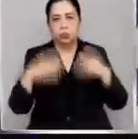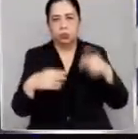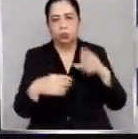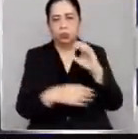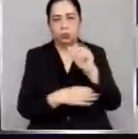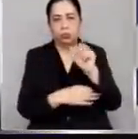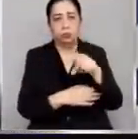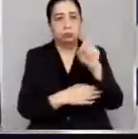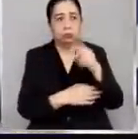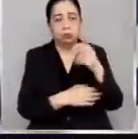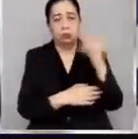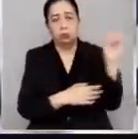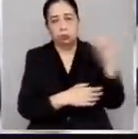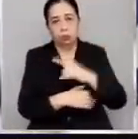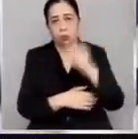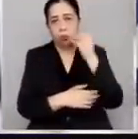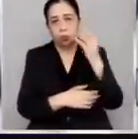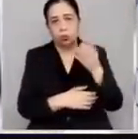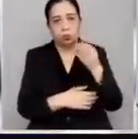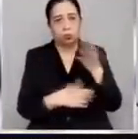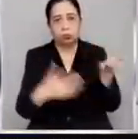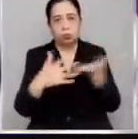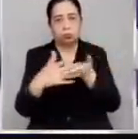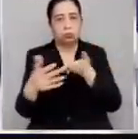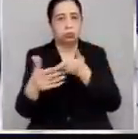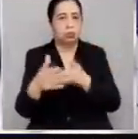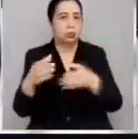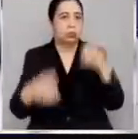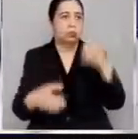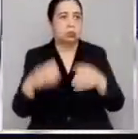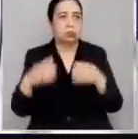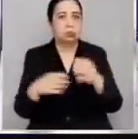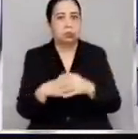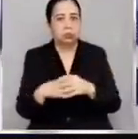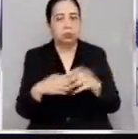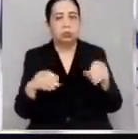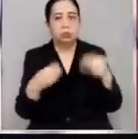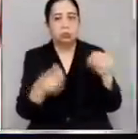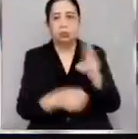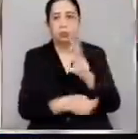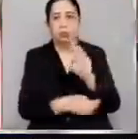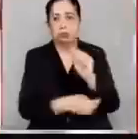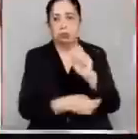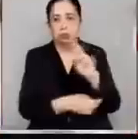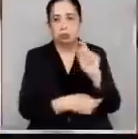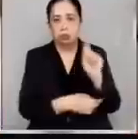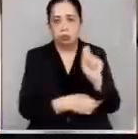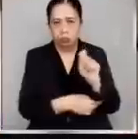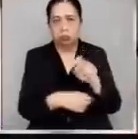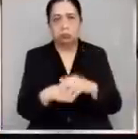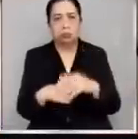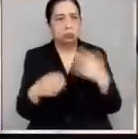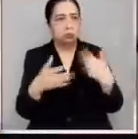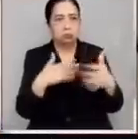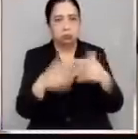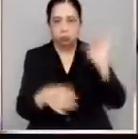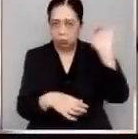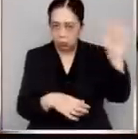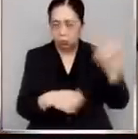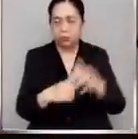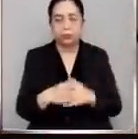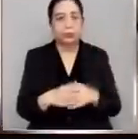or they will file the case in court and a warrant will be issued in absentia. Sa isang radio